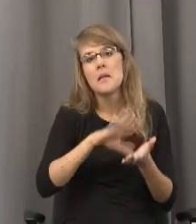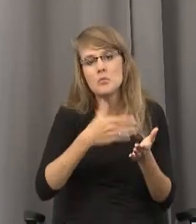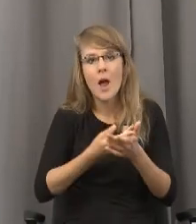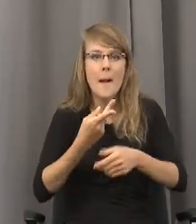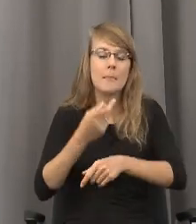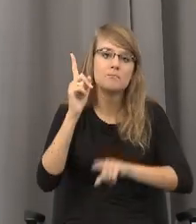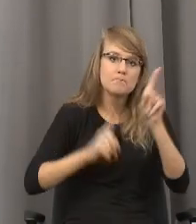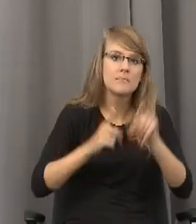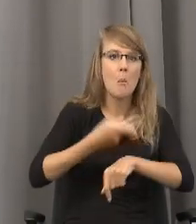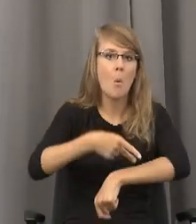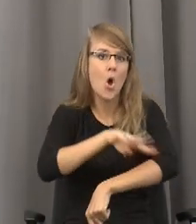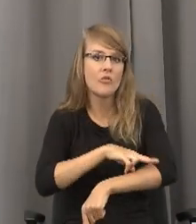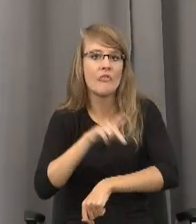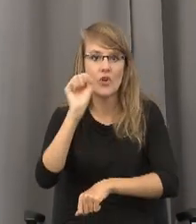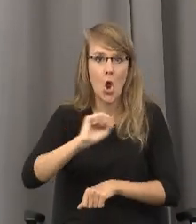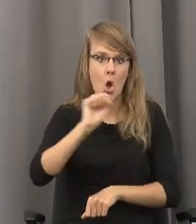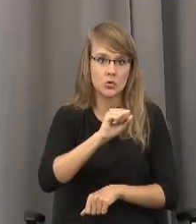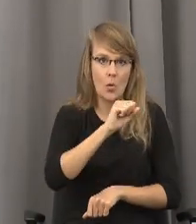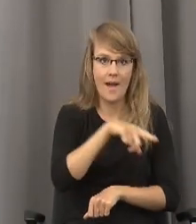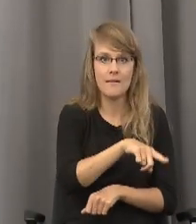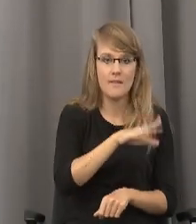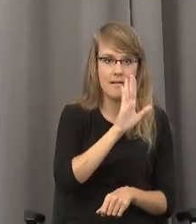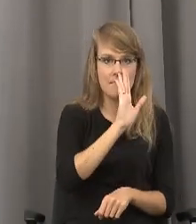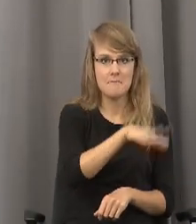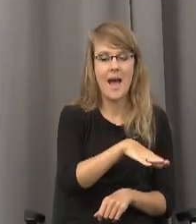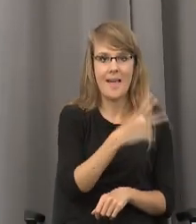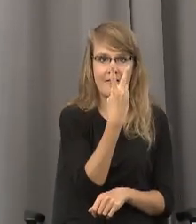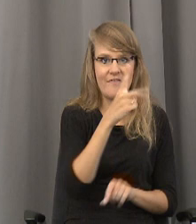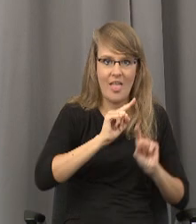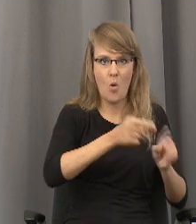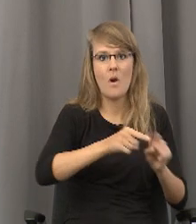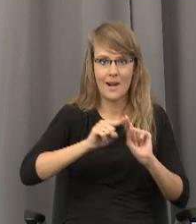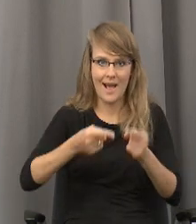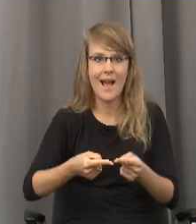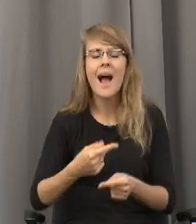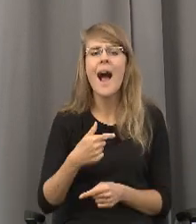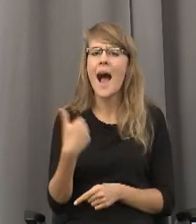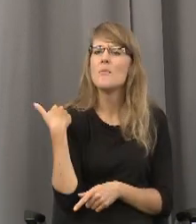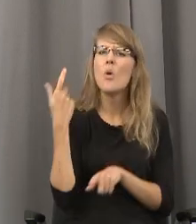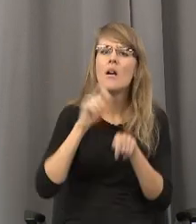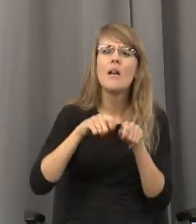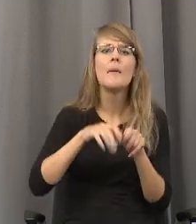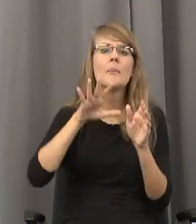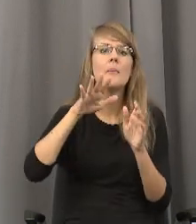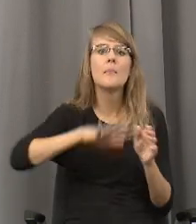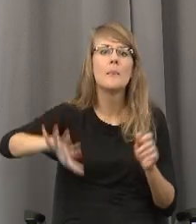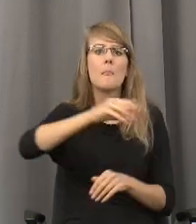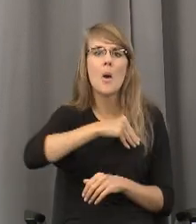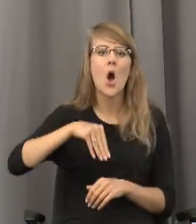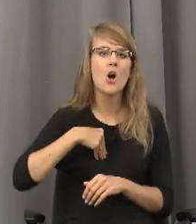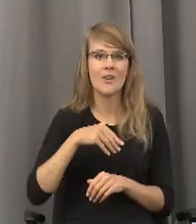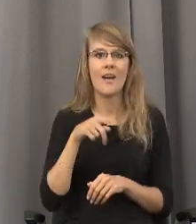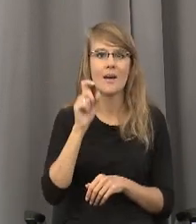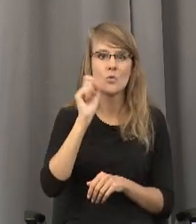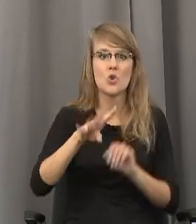przykład ma dwie organizacje, ale sprawdzałam, ile jest miast w Polsce. W Polsce jest ponad 900 miast,